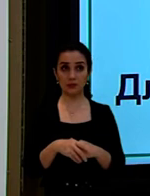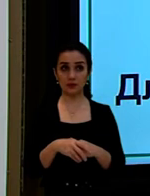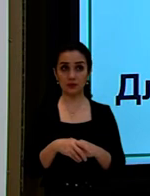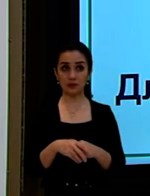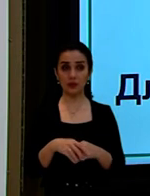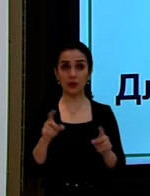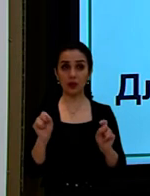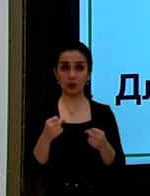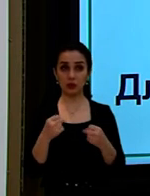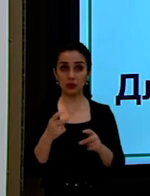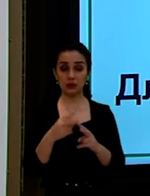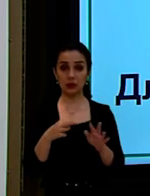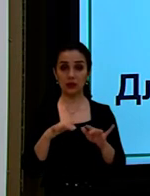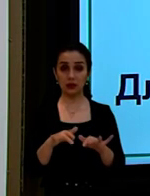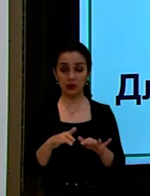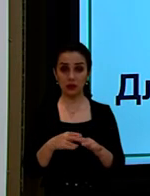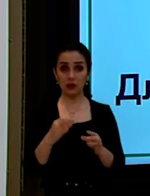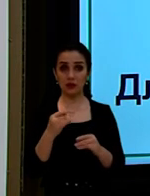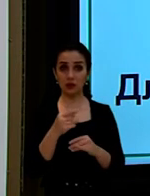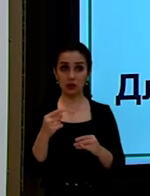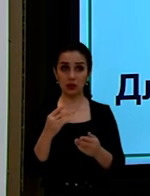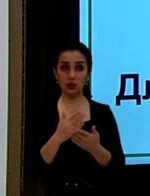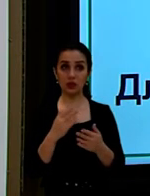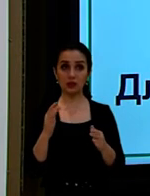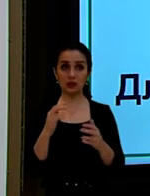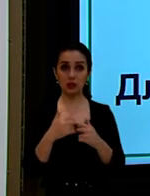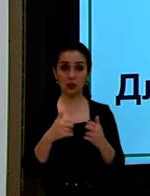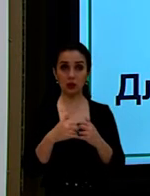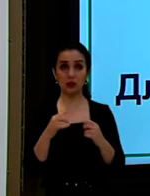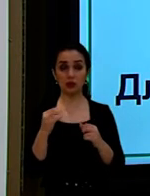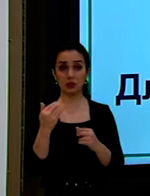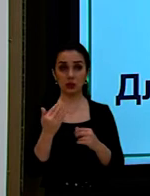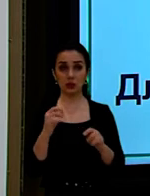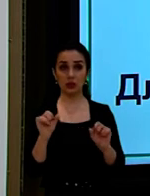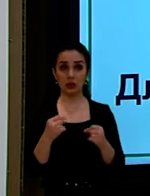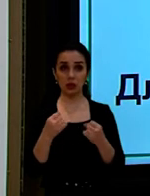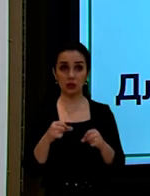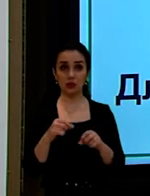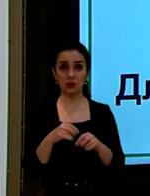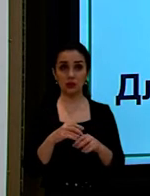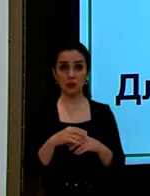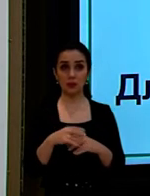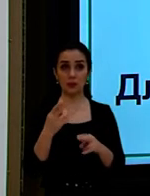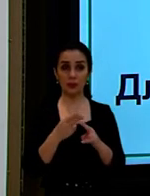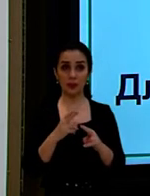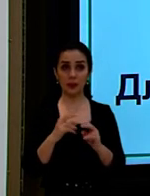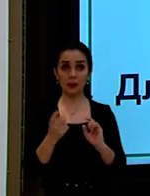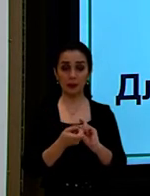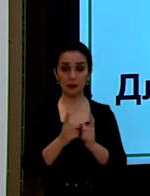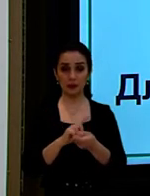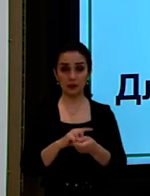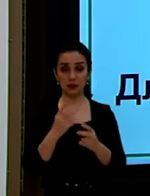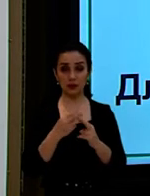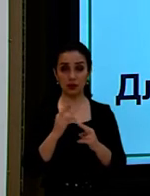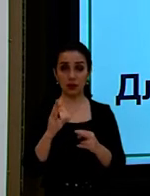скорость реакции вычисляют среднюю скорость реакции средняя скорость реакции это изменение